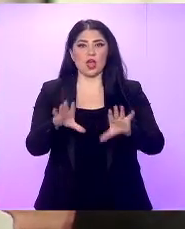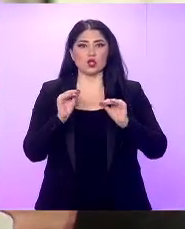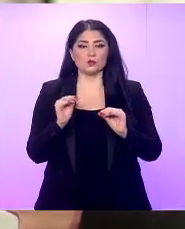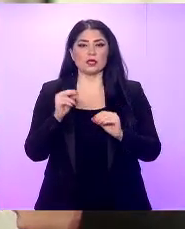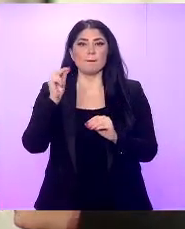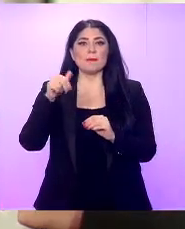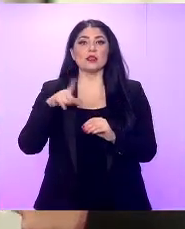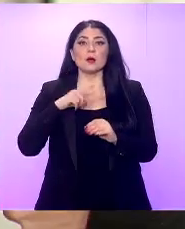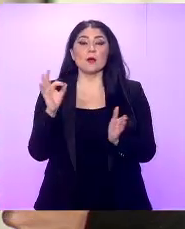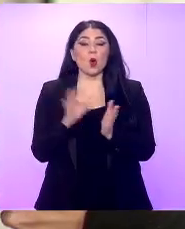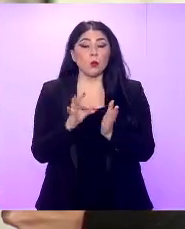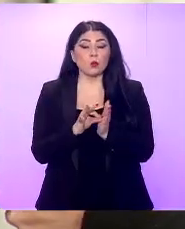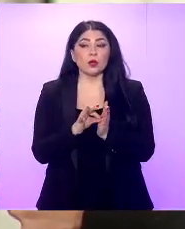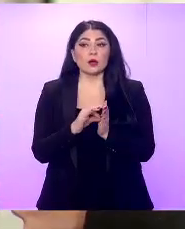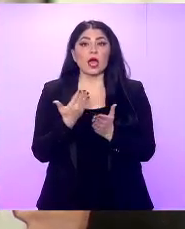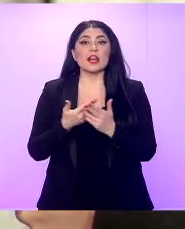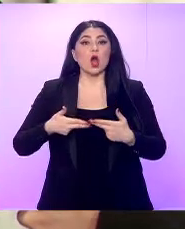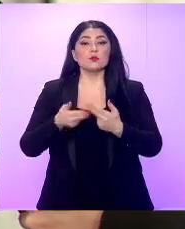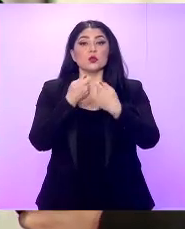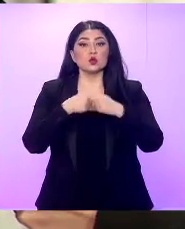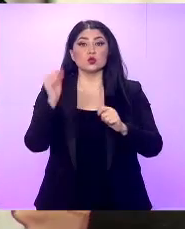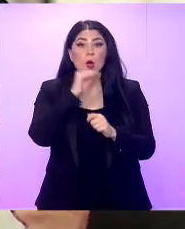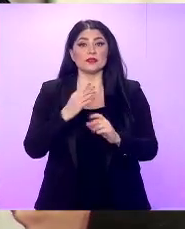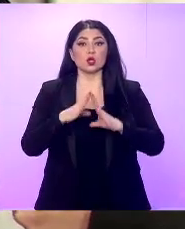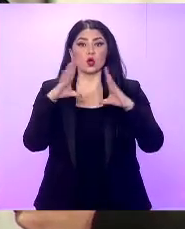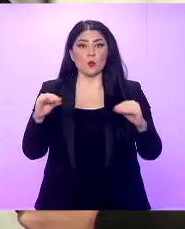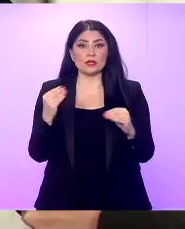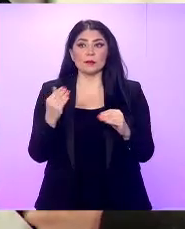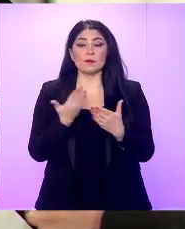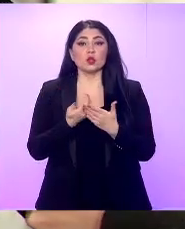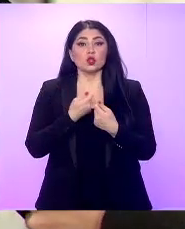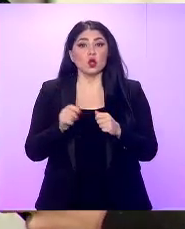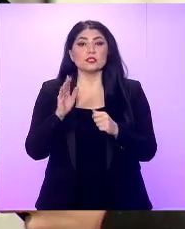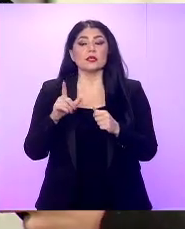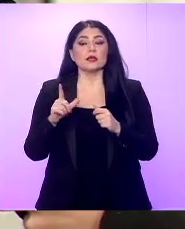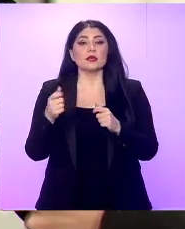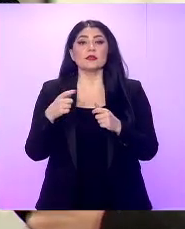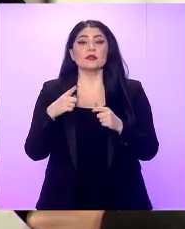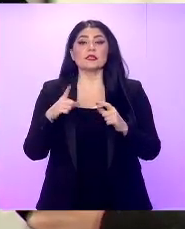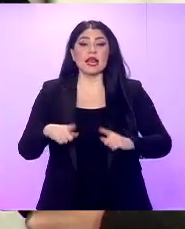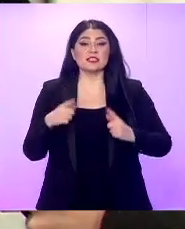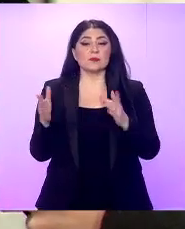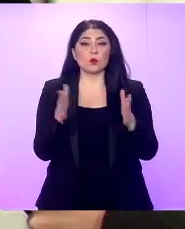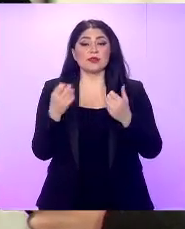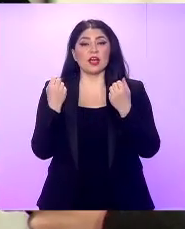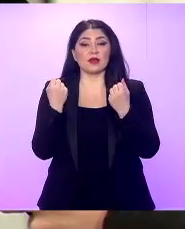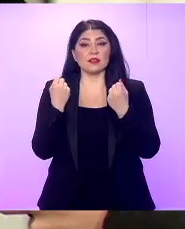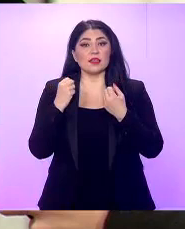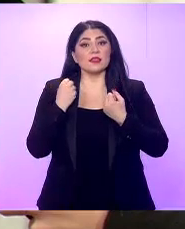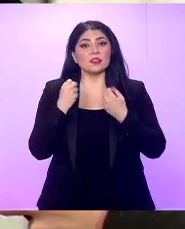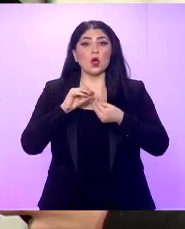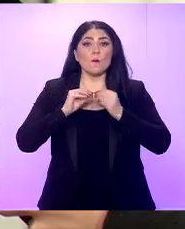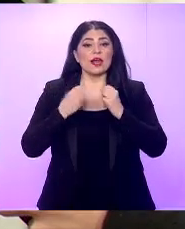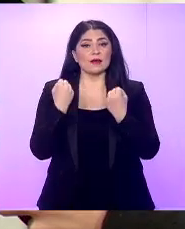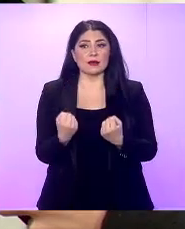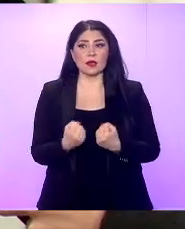Național Liberal. Trebuie să fie propuneri care ajută pe toți românii, pentru că toți trec prin această perioadă dificilă și noi, în Partidul Național